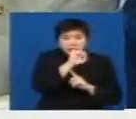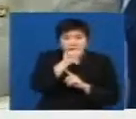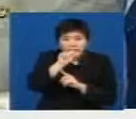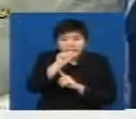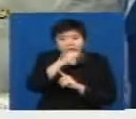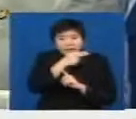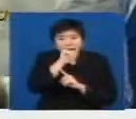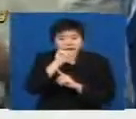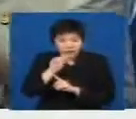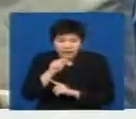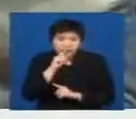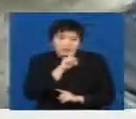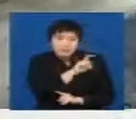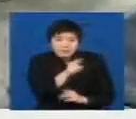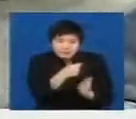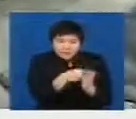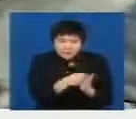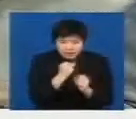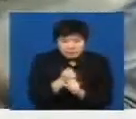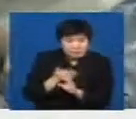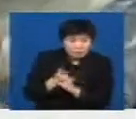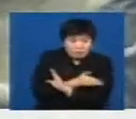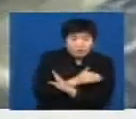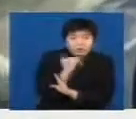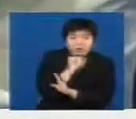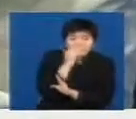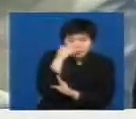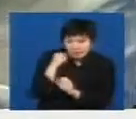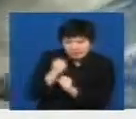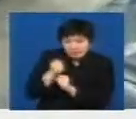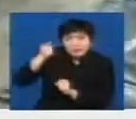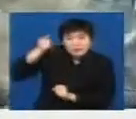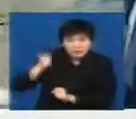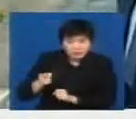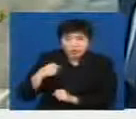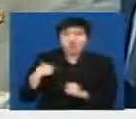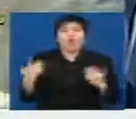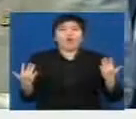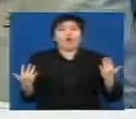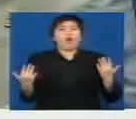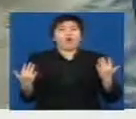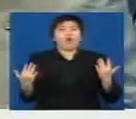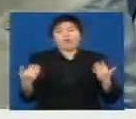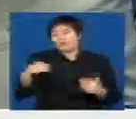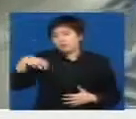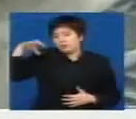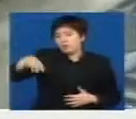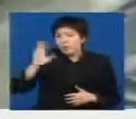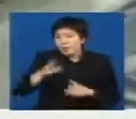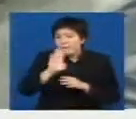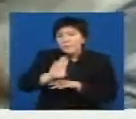ชา ต้องทำอีกถามว่าทำไมไม่ทำก่อนหน้านี้เพราะว่าไอ้สิ่งที่จะทำจริงๆเรากำลังรอจากผู้ ประม